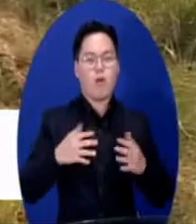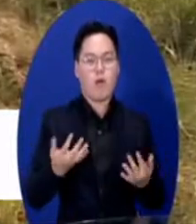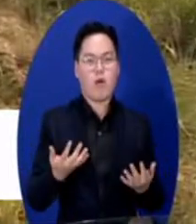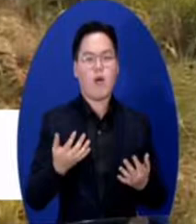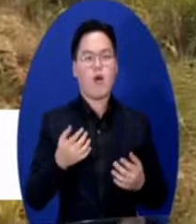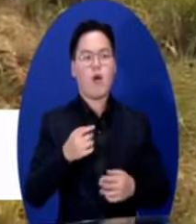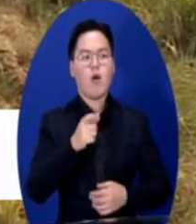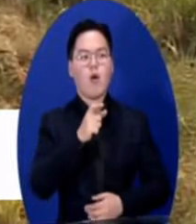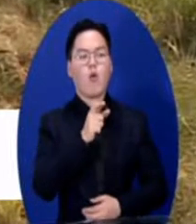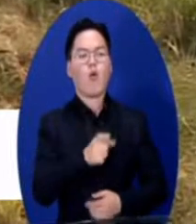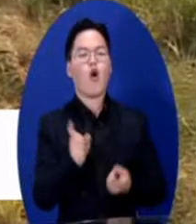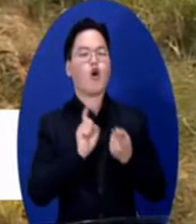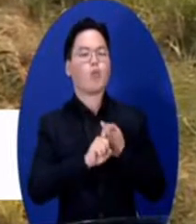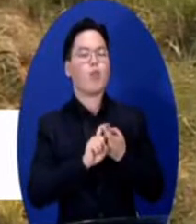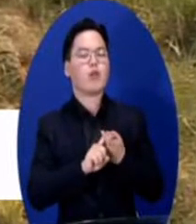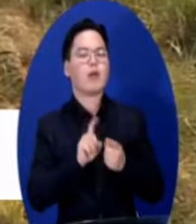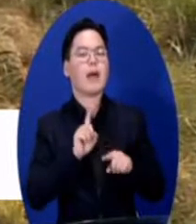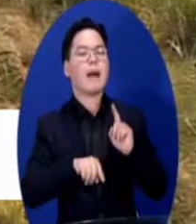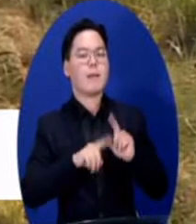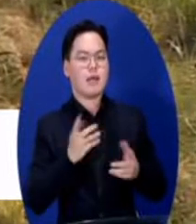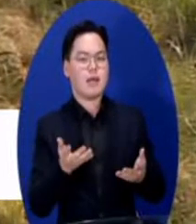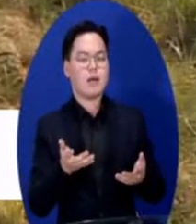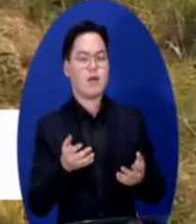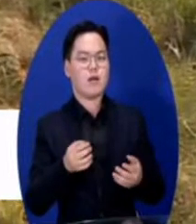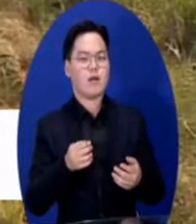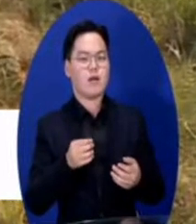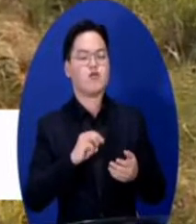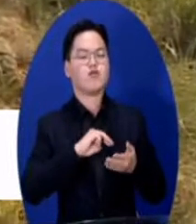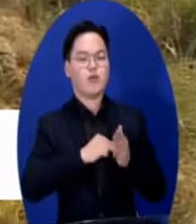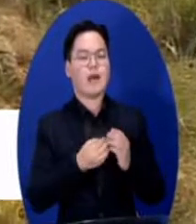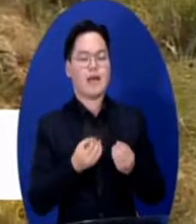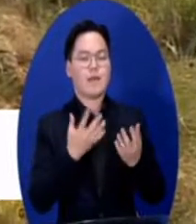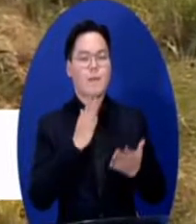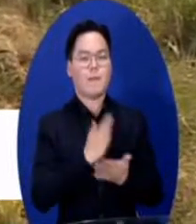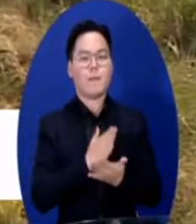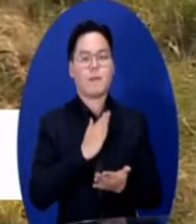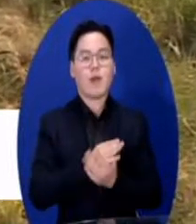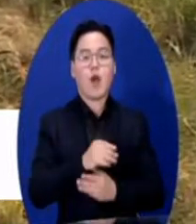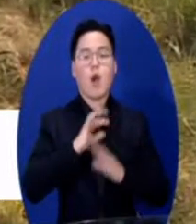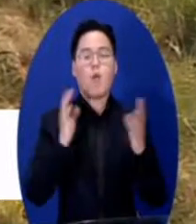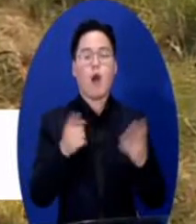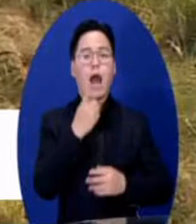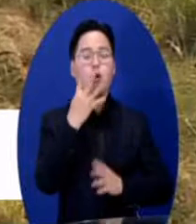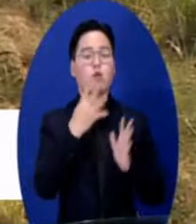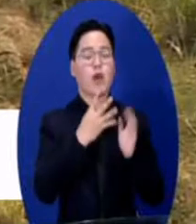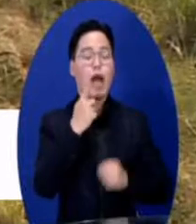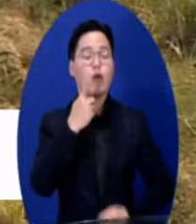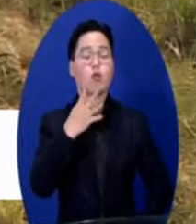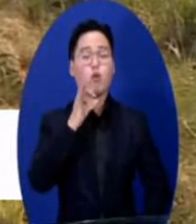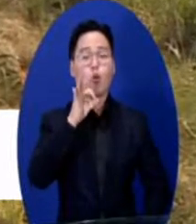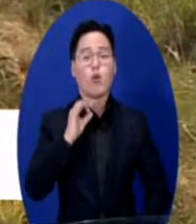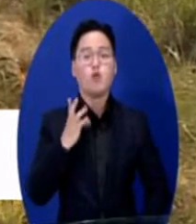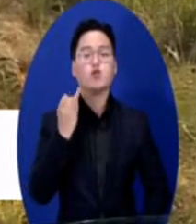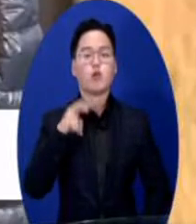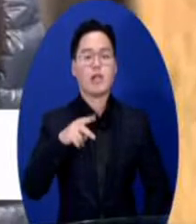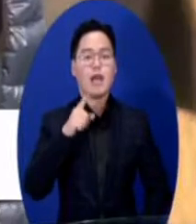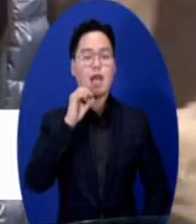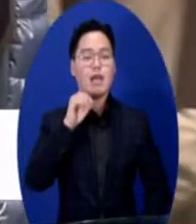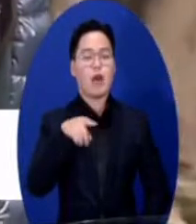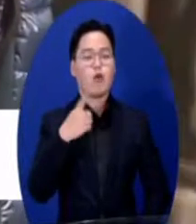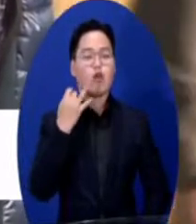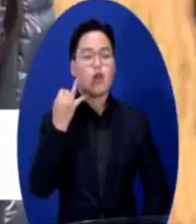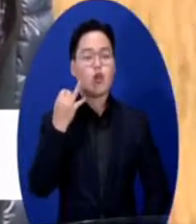бүтэмжит байдал, хүний хүчин зүйлийн нөлөөлөл зэргийг тооцон гаргажээ. Инхэд 2006 онд нийт бэлчээрийн 14% нь сул 1.7%